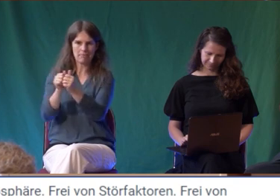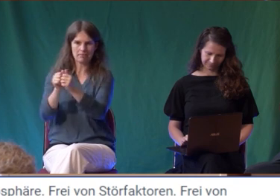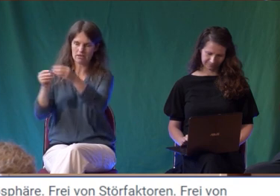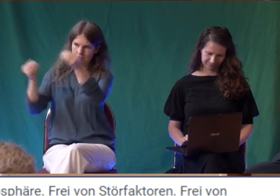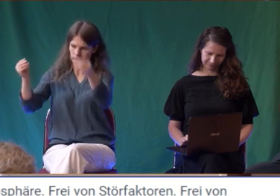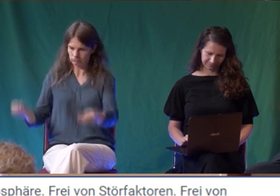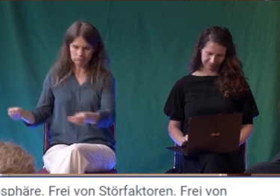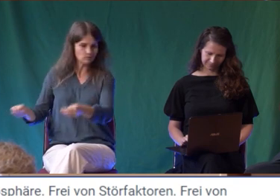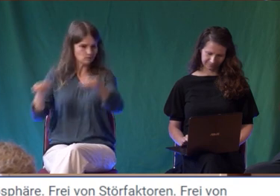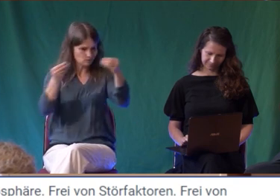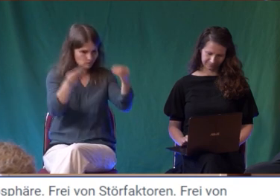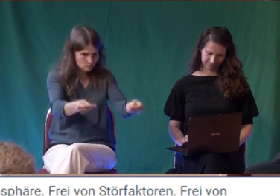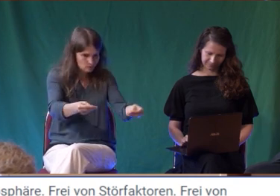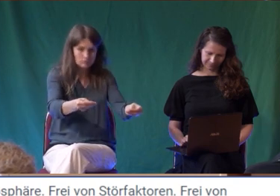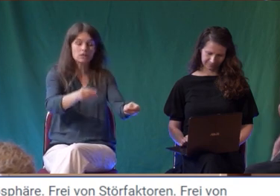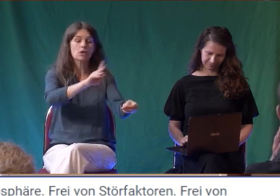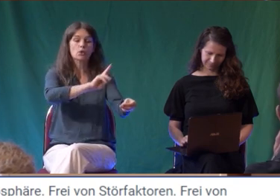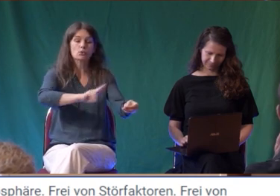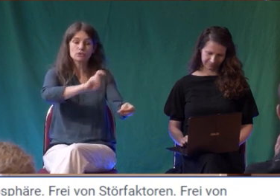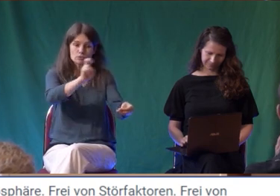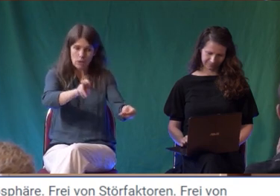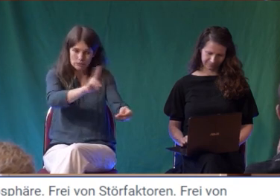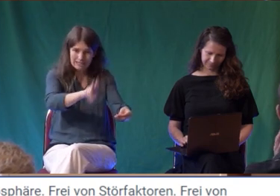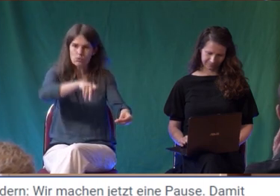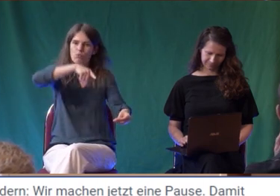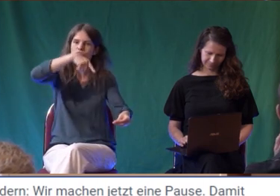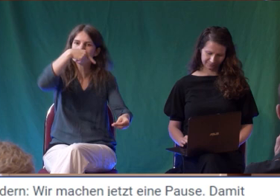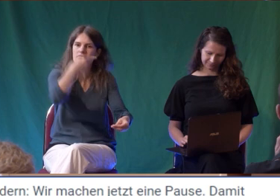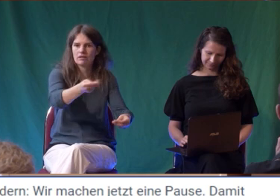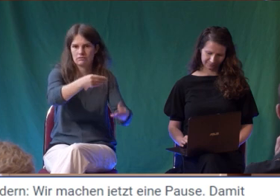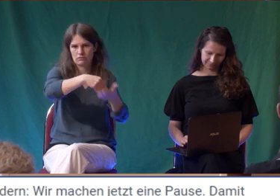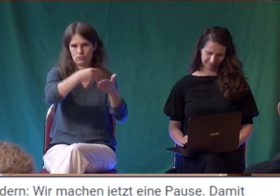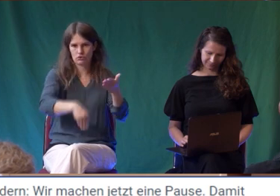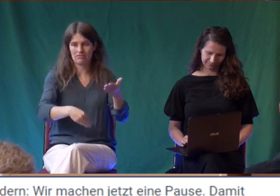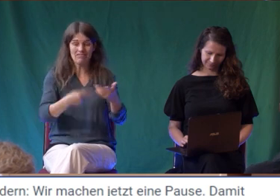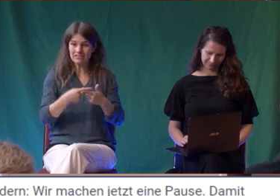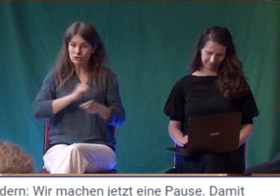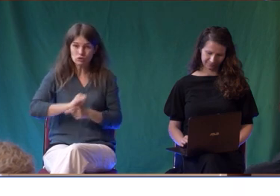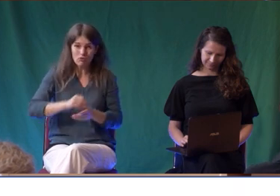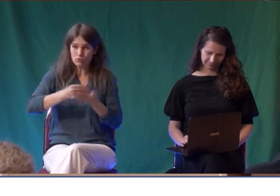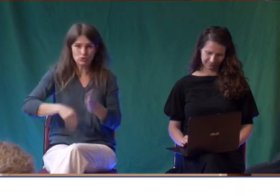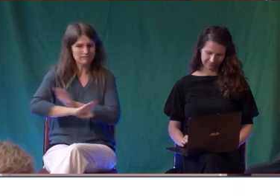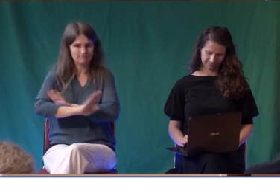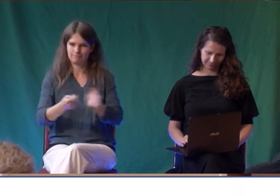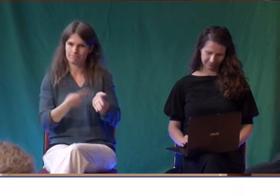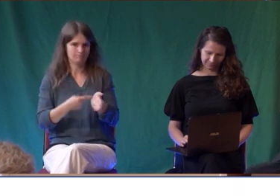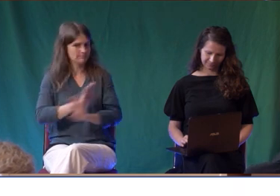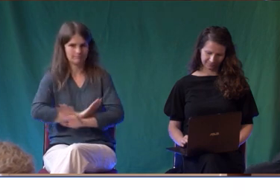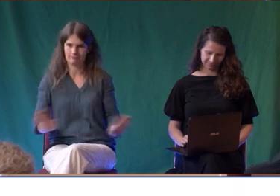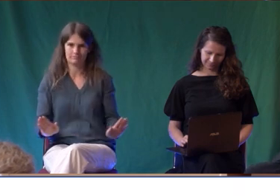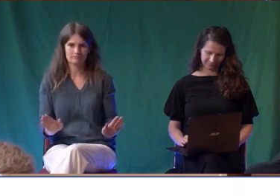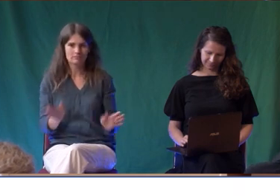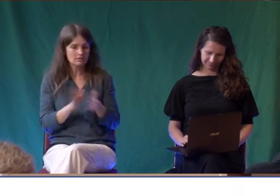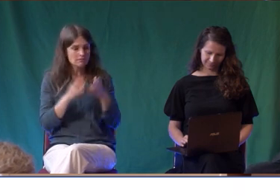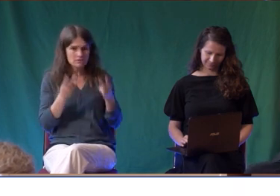keine Unterschriften fordern wenn die Eltern nicht genügend Zeit haben die Papiere durchzulesen die sie unterschreiben müssen